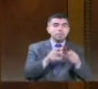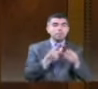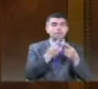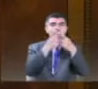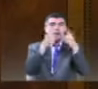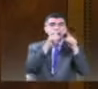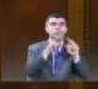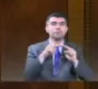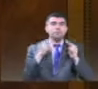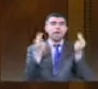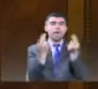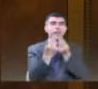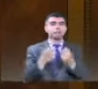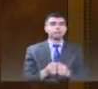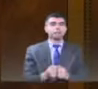باقي شركائنا.